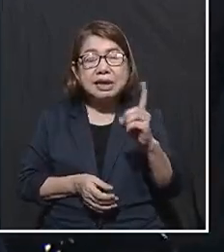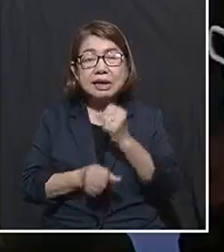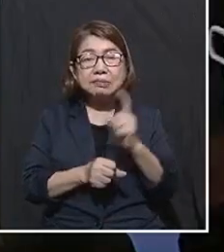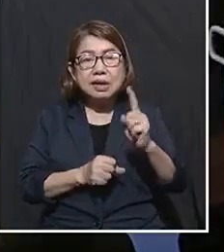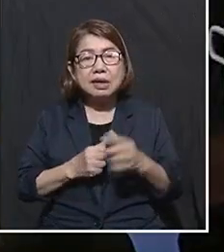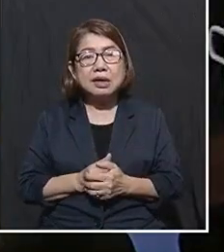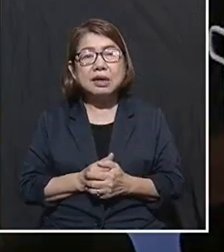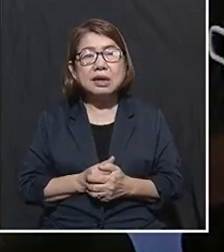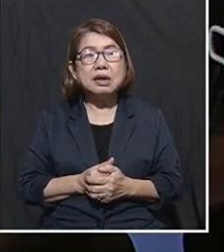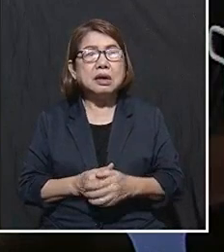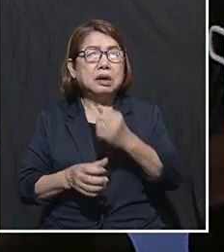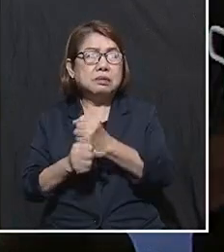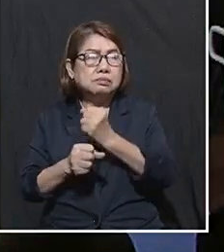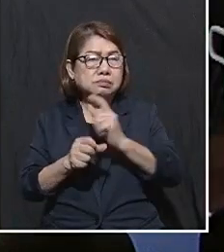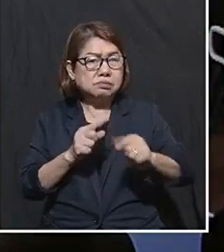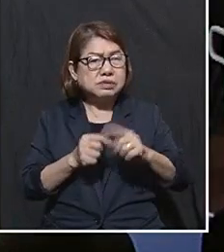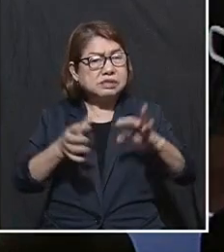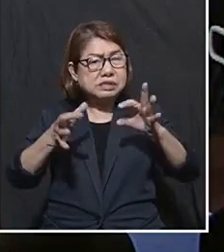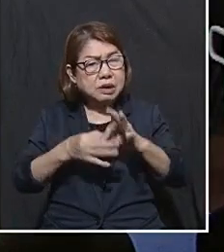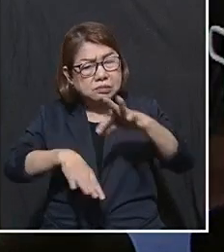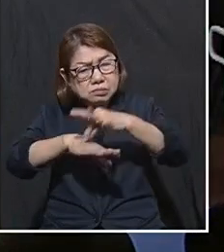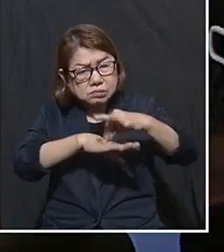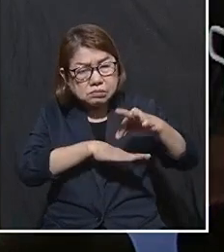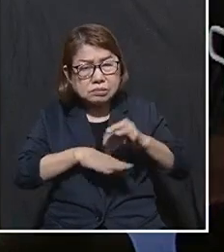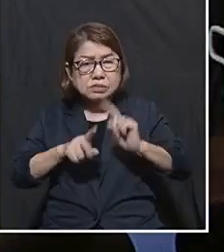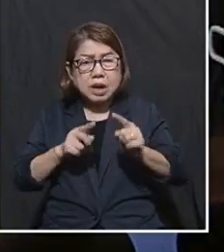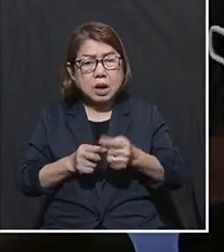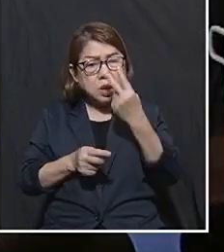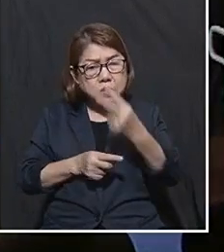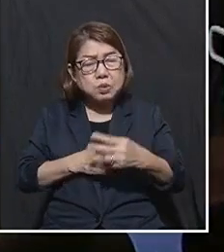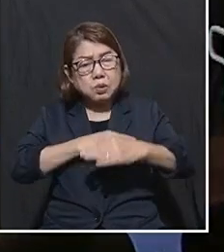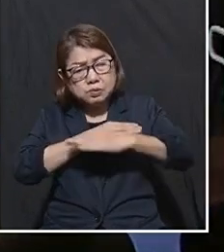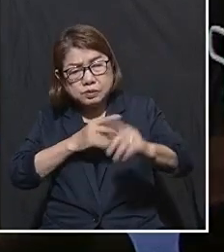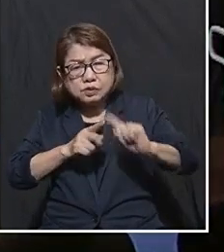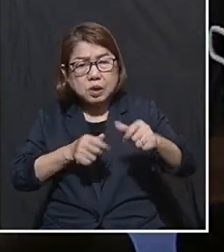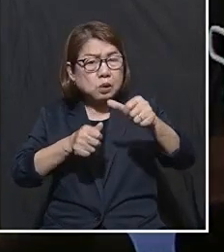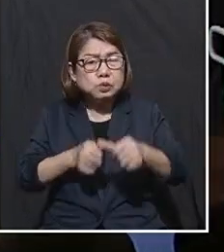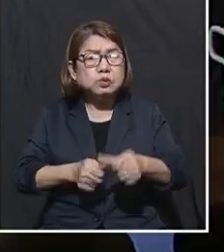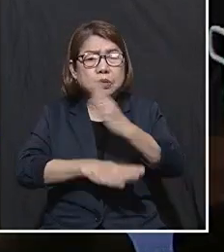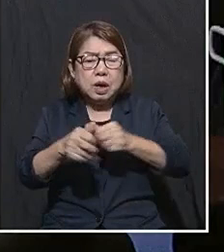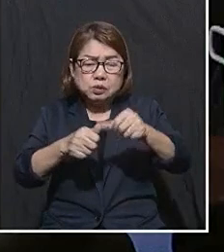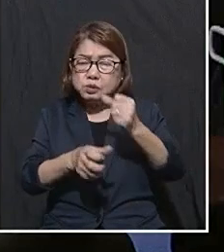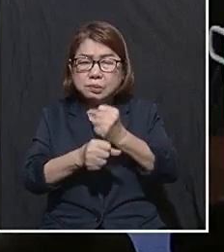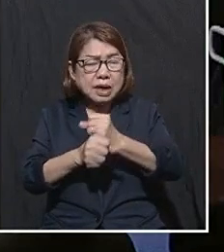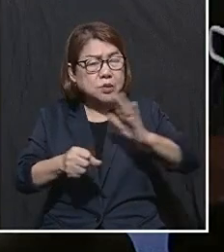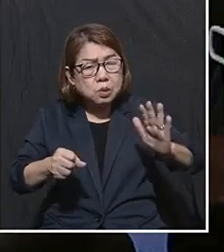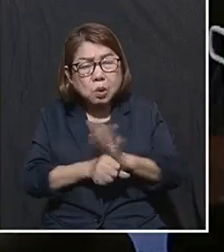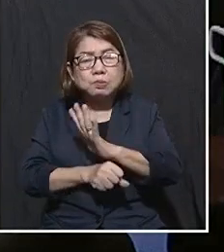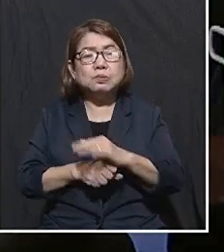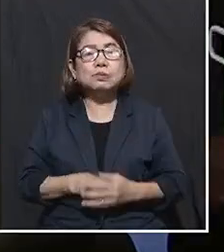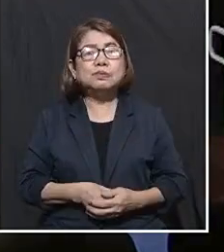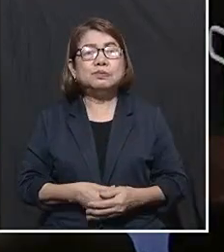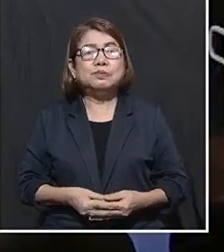เป็นเรื่องของอินฟราต่างๆก็คือโครงสร้างพื้นฐานอะไรต่างๆดูแลสิ่งอำนวยความสะดวกสำหรับทุกสุขดิบทุกเรื่องนะครับให้